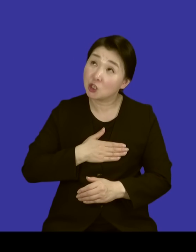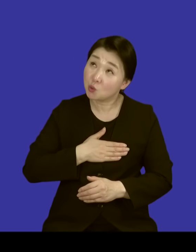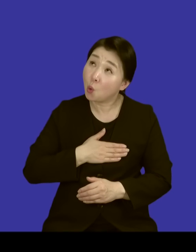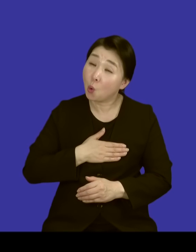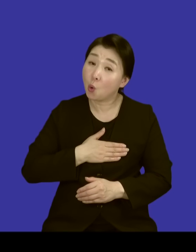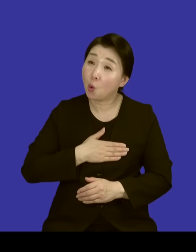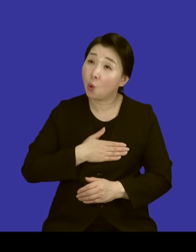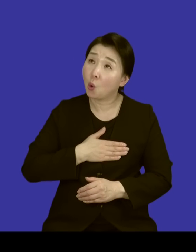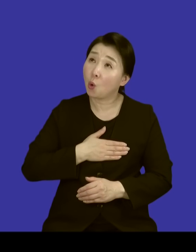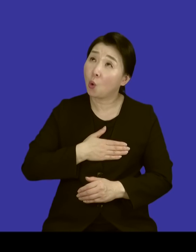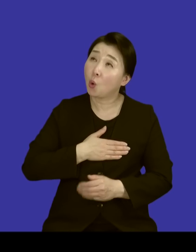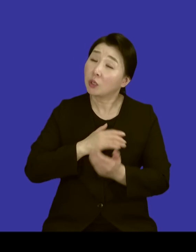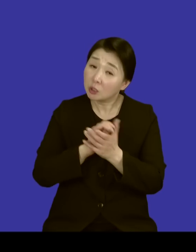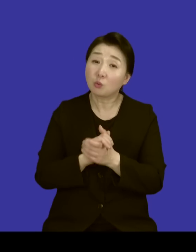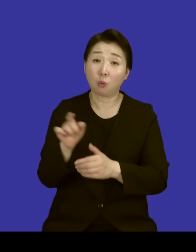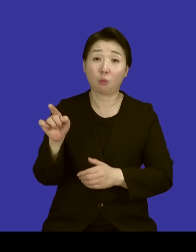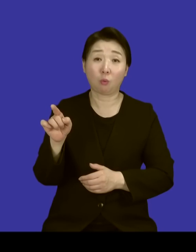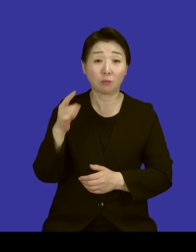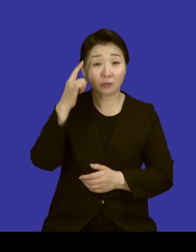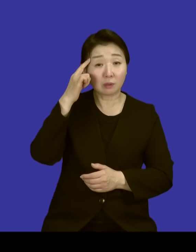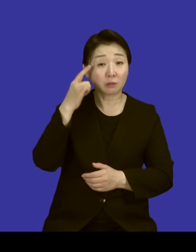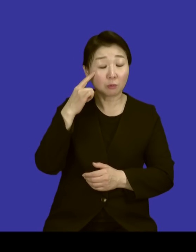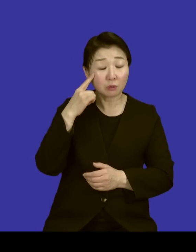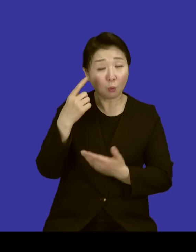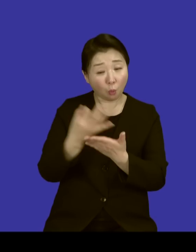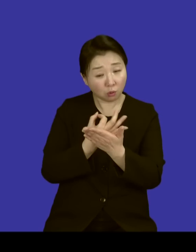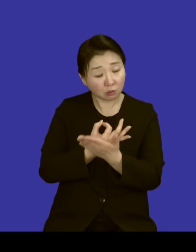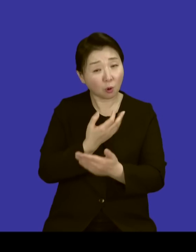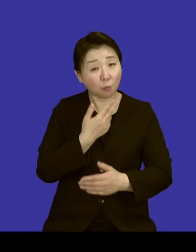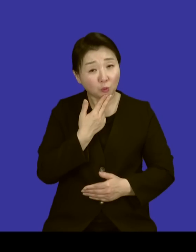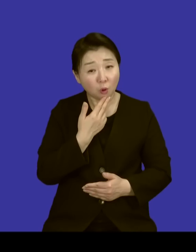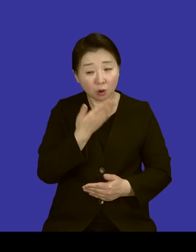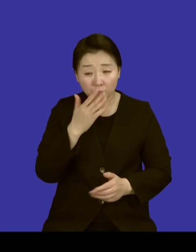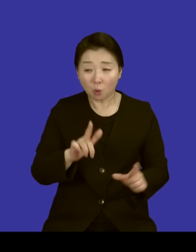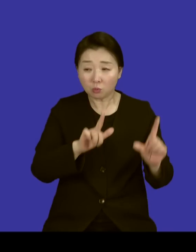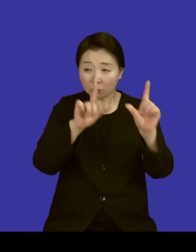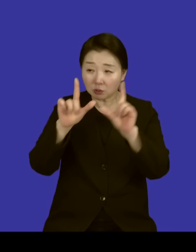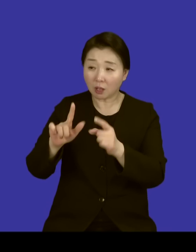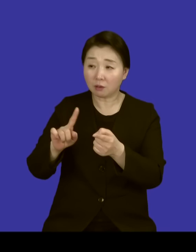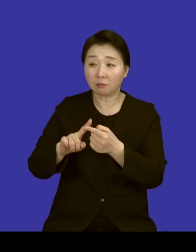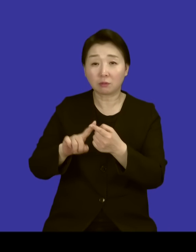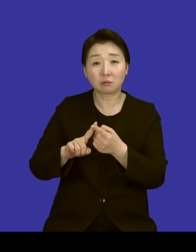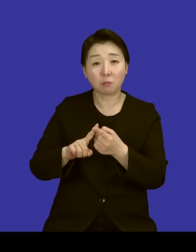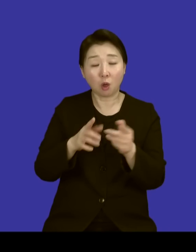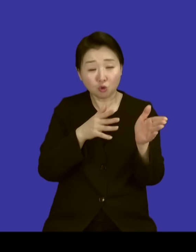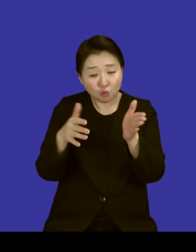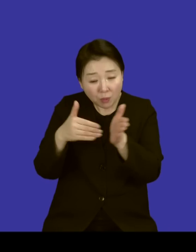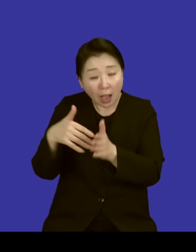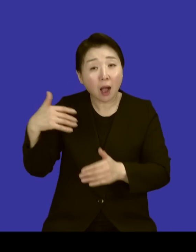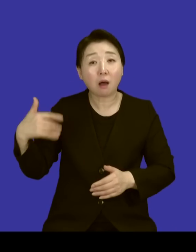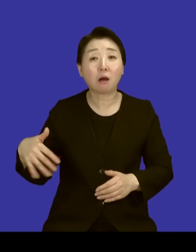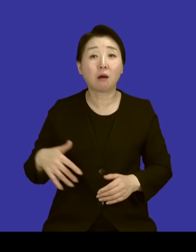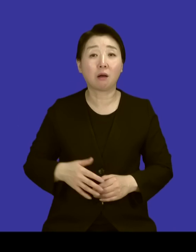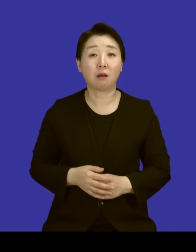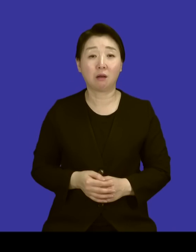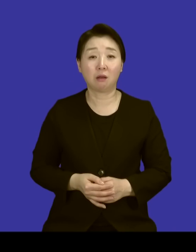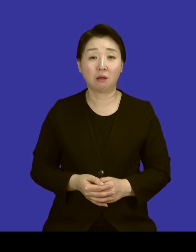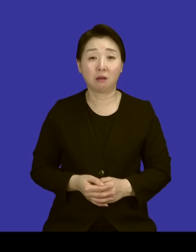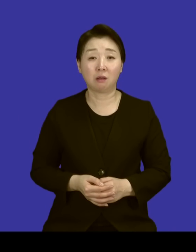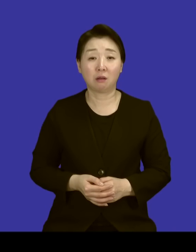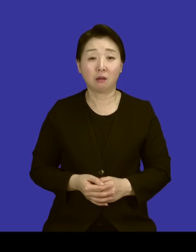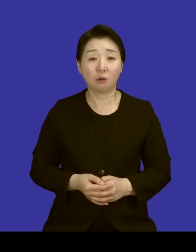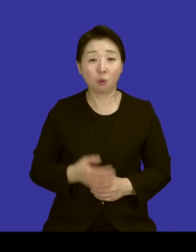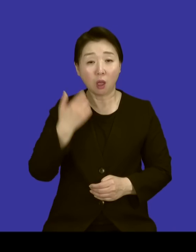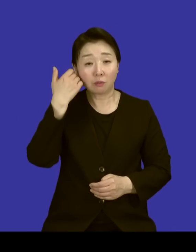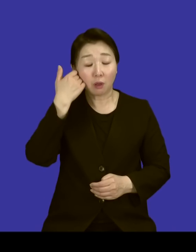근데 생각해 보니까 그게 뭐 월급을 받는 것도 아니고 먹고 살 부분에 뭐 준비된 것도 아니고 행여나 내가